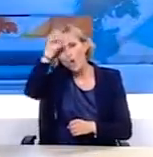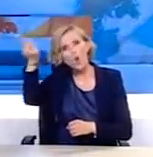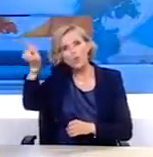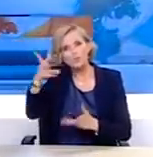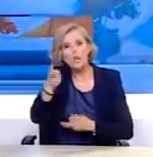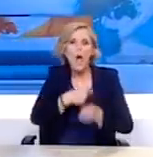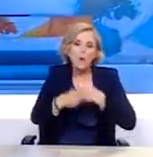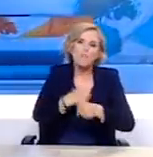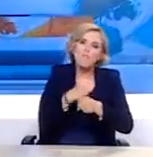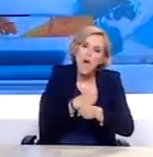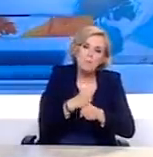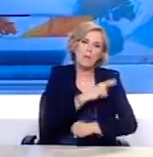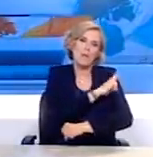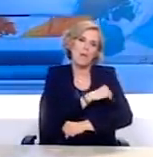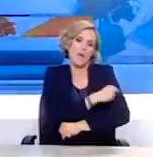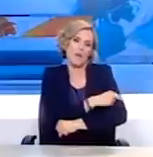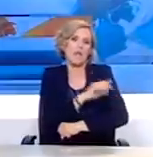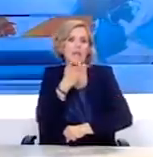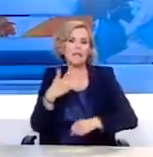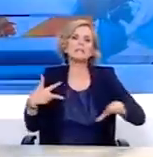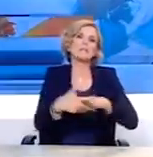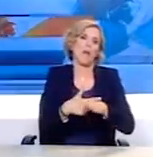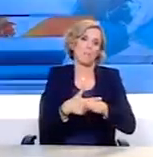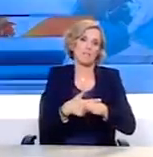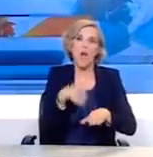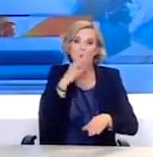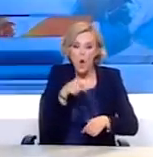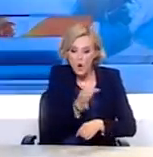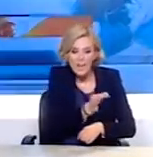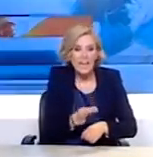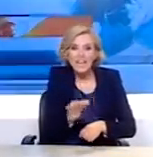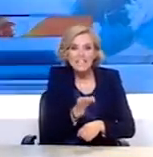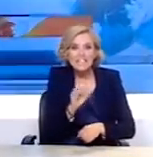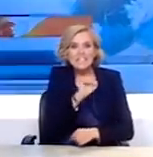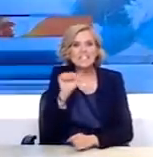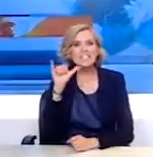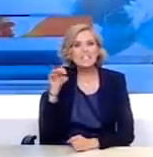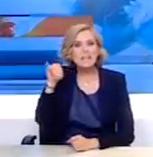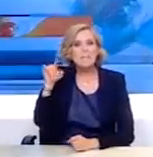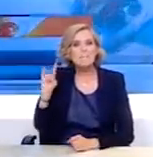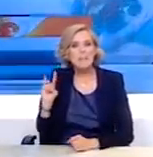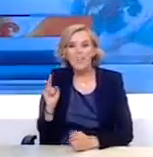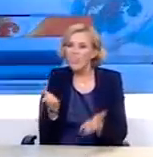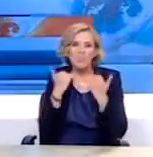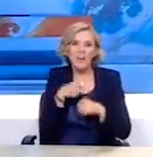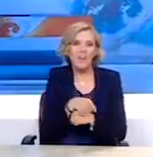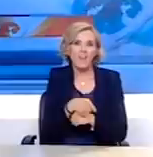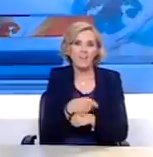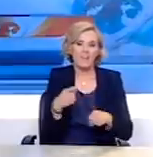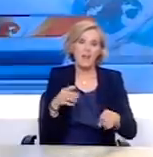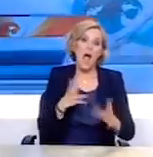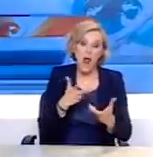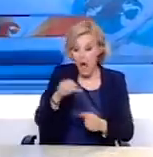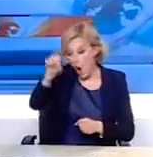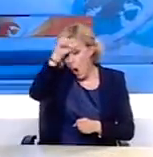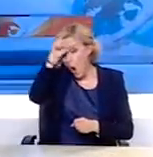προμήθειας αγαθών πρώτης ανάγκης ή να μεταβούν στην τράπεζα στο μέτρο που δεν είναι δυνατή ηλεκτρονική συναλλαγή. Αλλά οι κάτοικοι της Ρόδου δεν θα